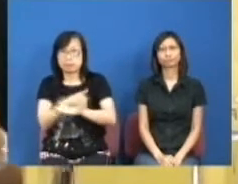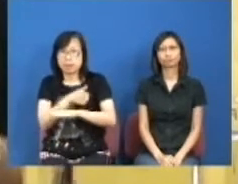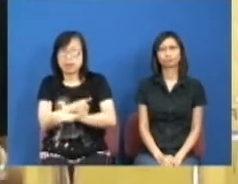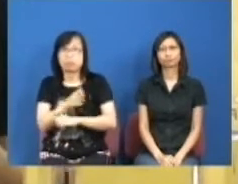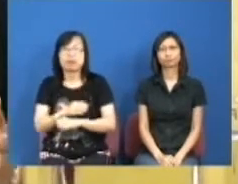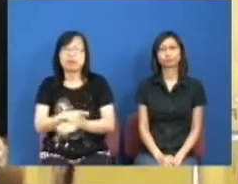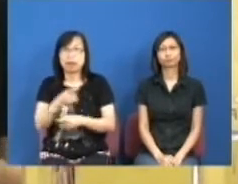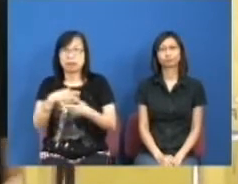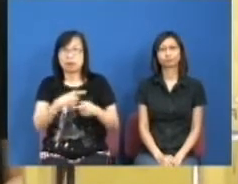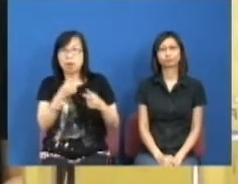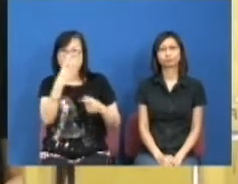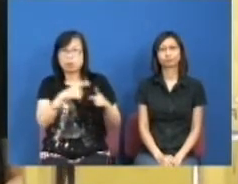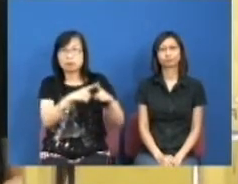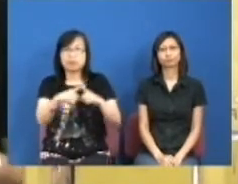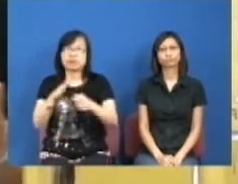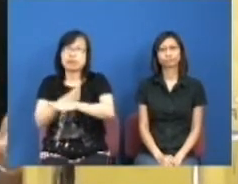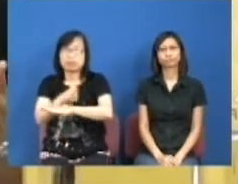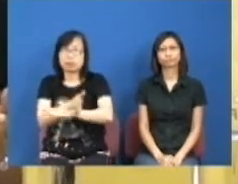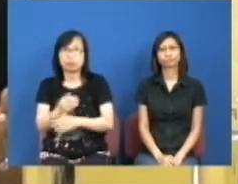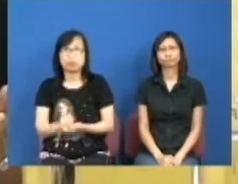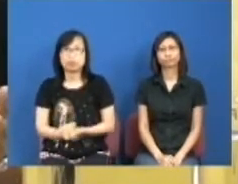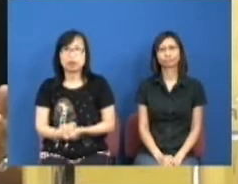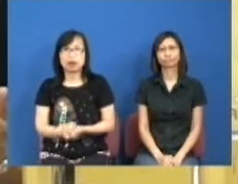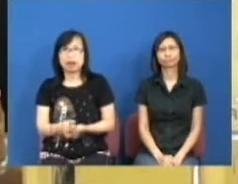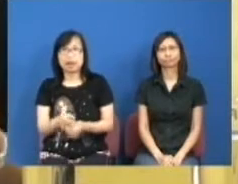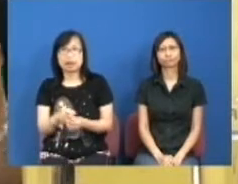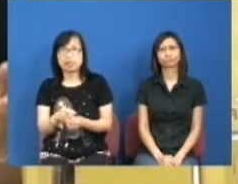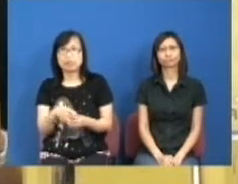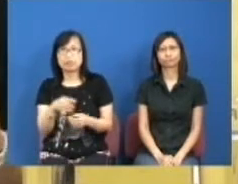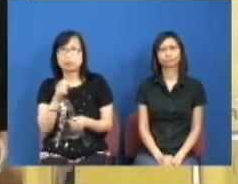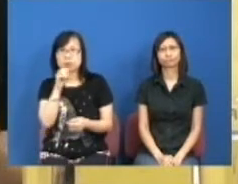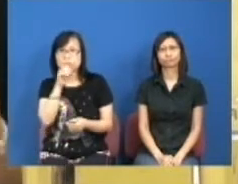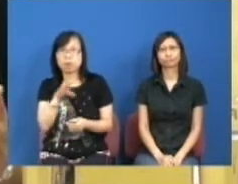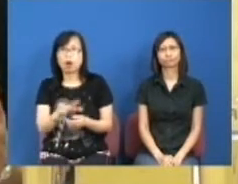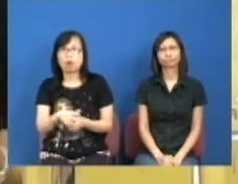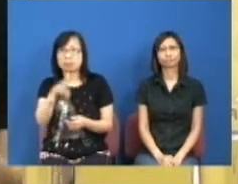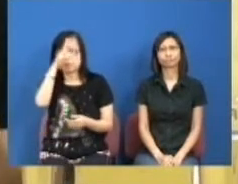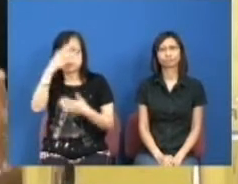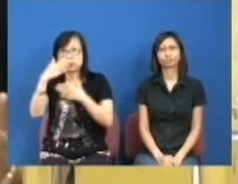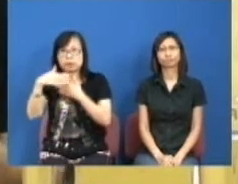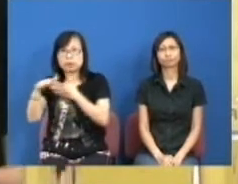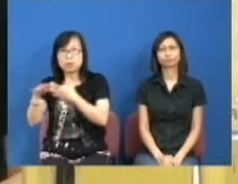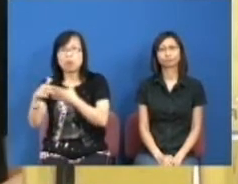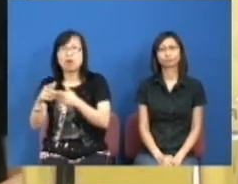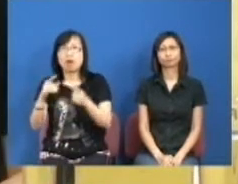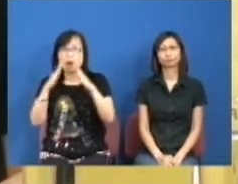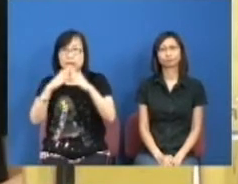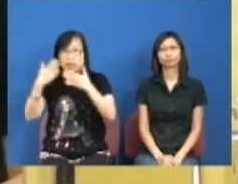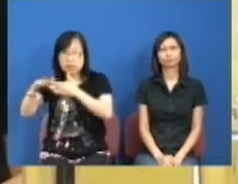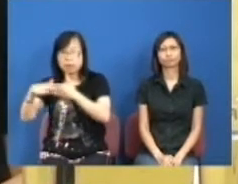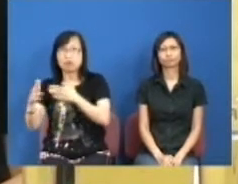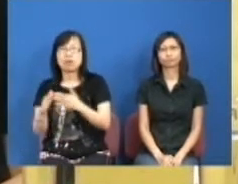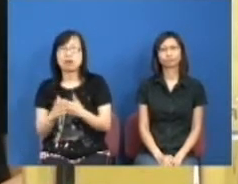屬於市民嘅一個社會。咁佢其實就係指一個即係政府以外啦、市場以外同埋家庭以外嘅範